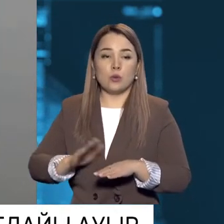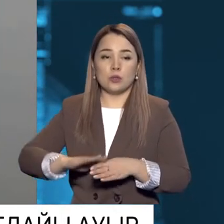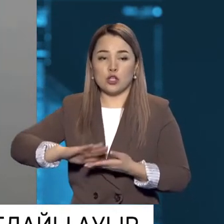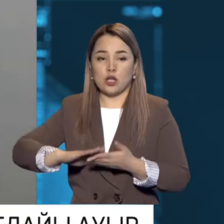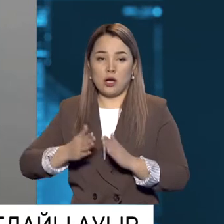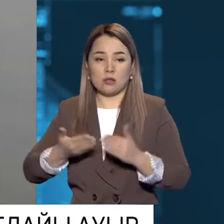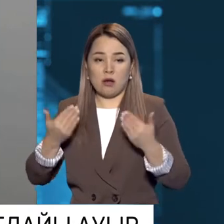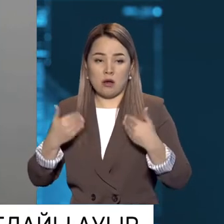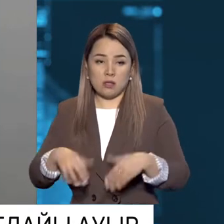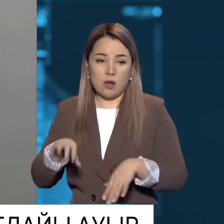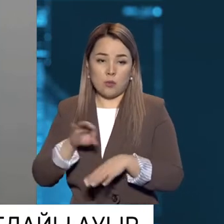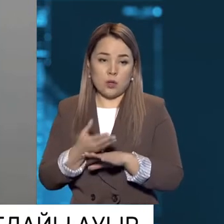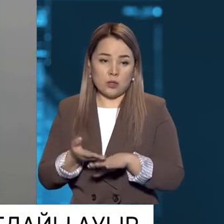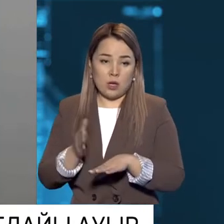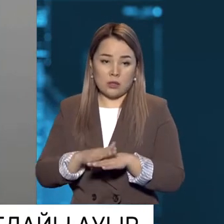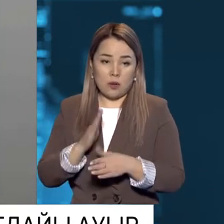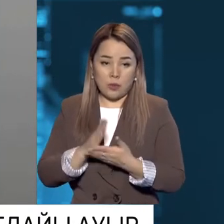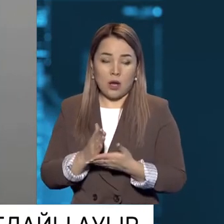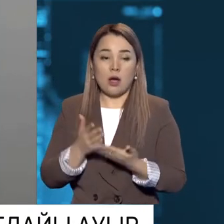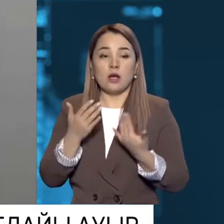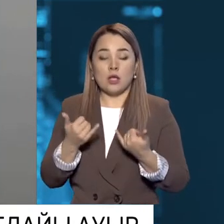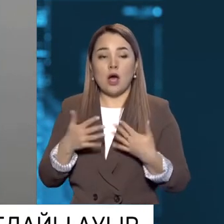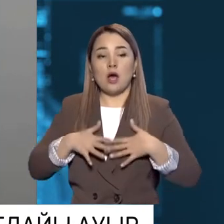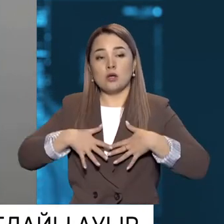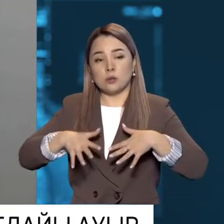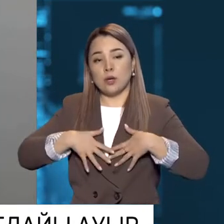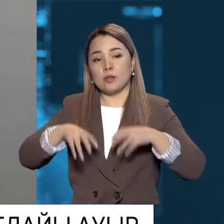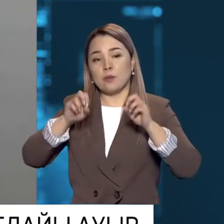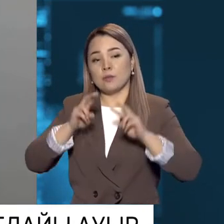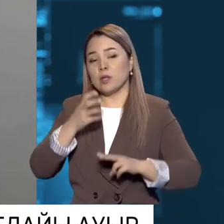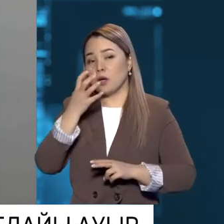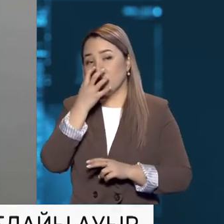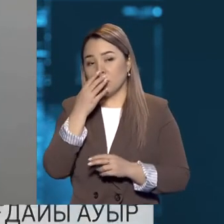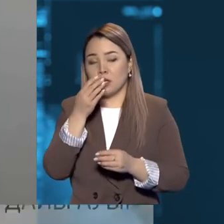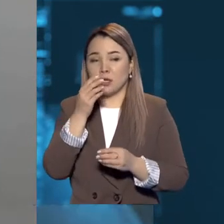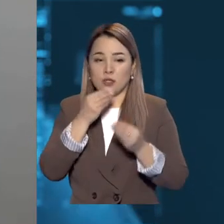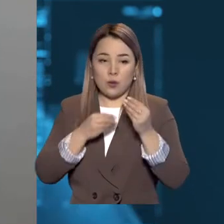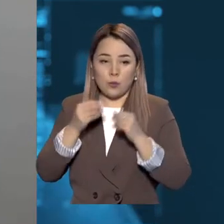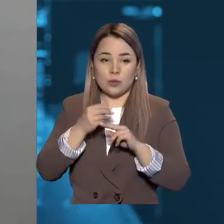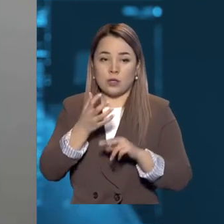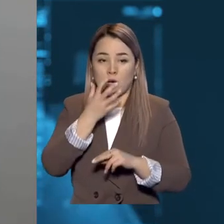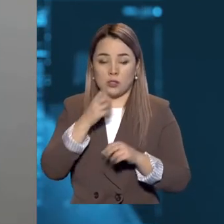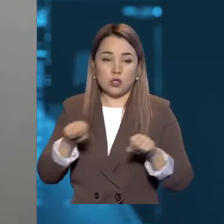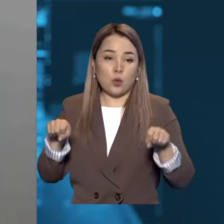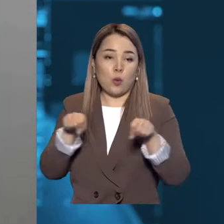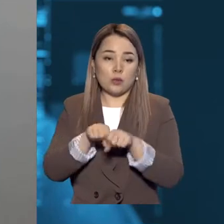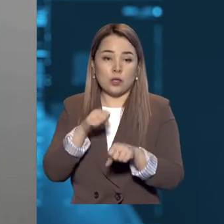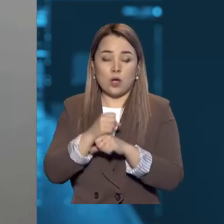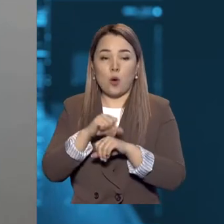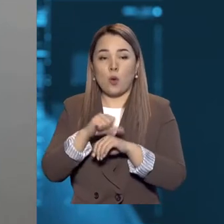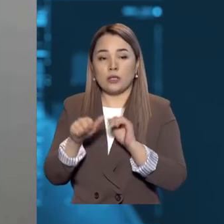нашар науқастар деп айтуға болады. Өкпе жасанды желдету аппаратында бізде бүгінгі таңда 16 науқас жатыр.